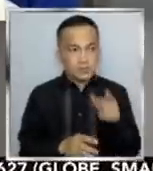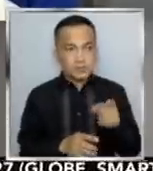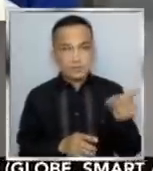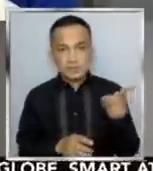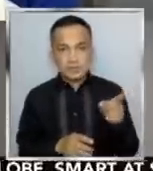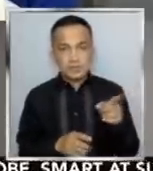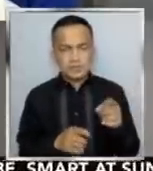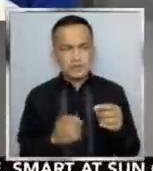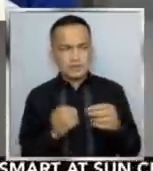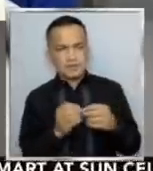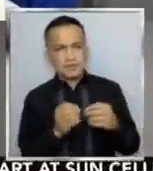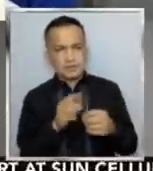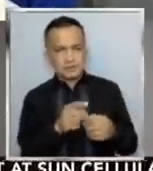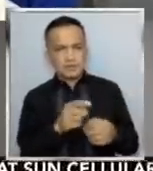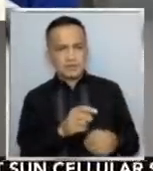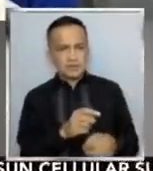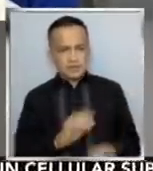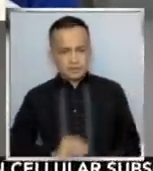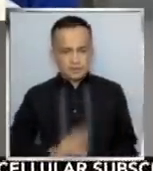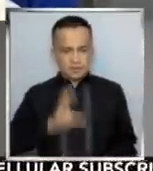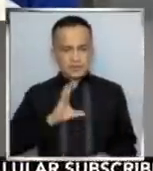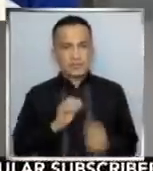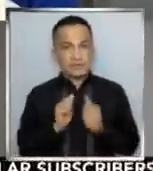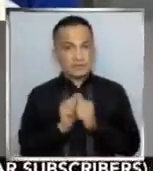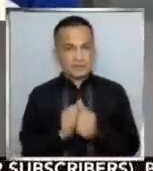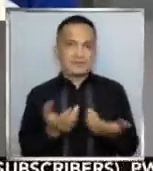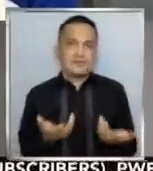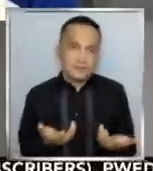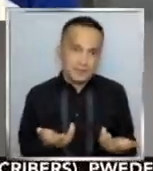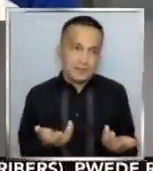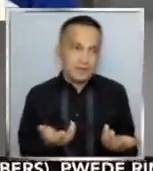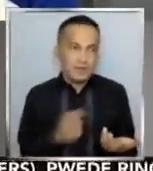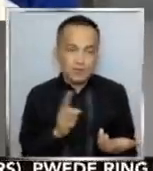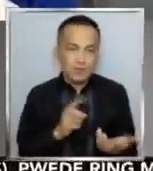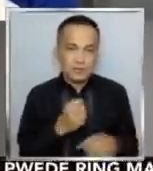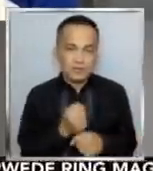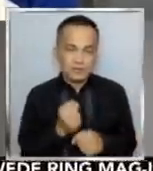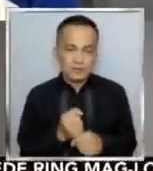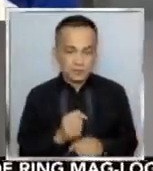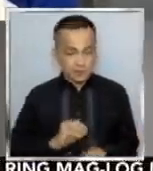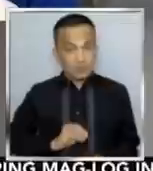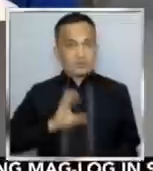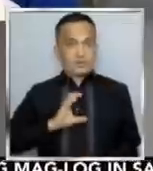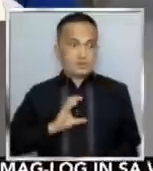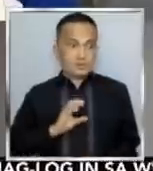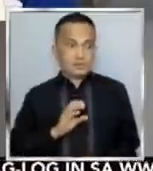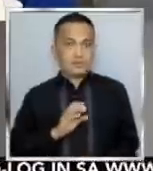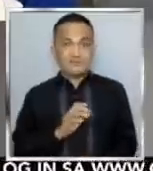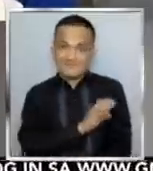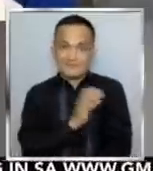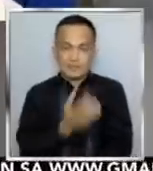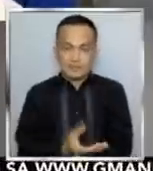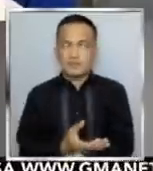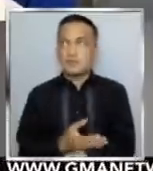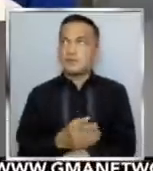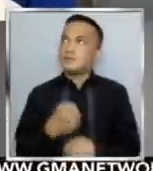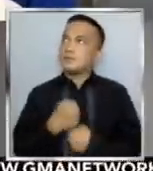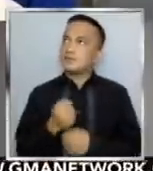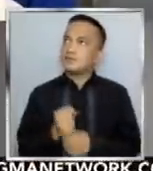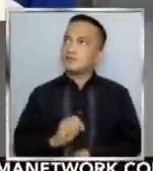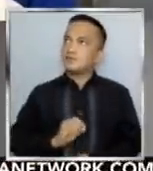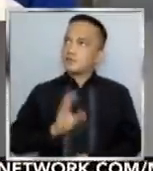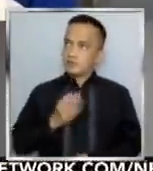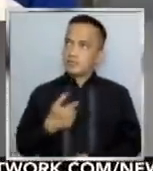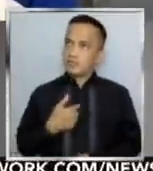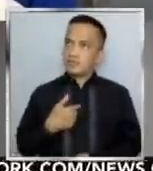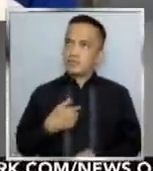the confidence that comes with it. So, what makes you confident? For me kasi, what makes me confident is being hardworking at my job